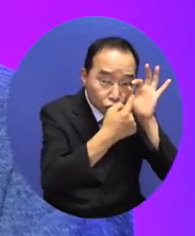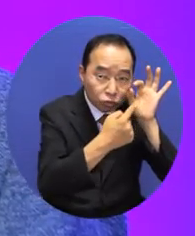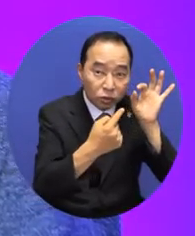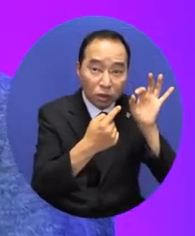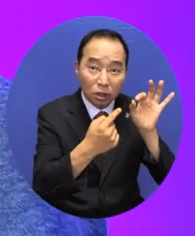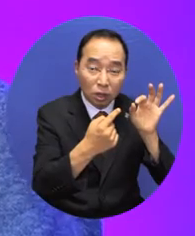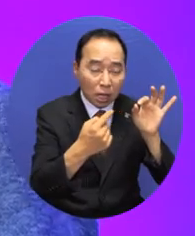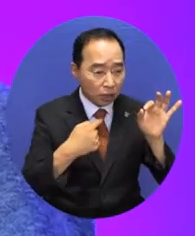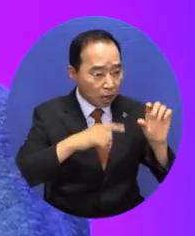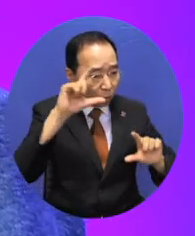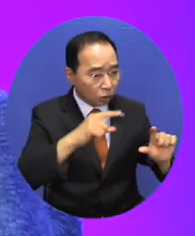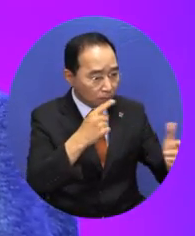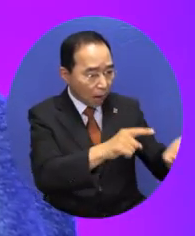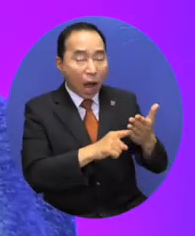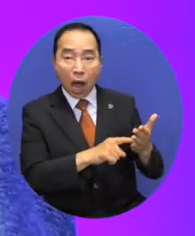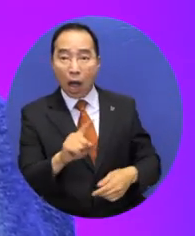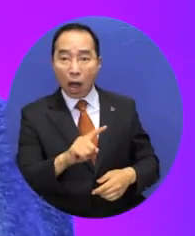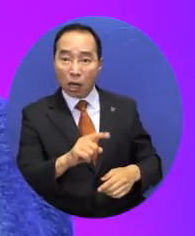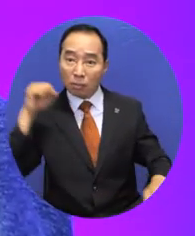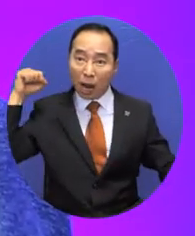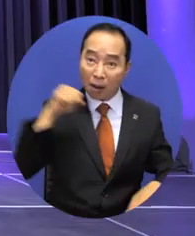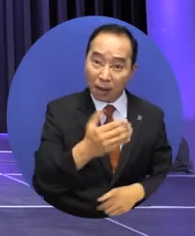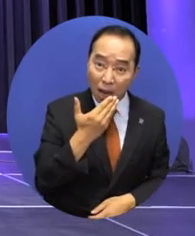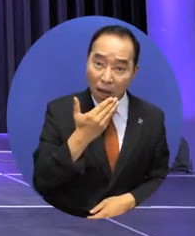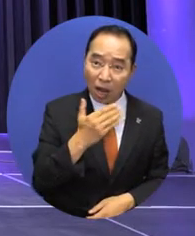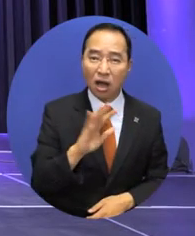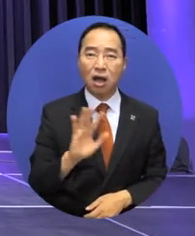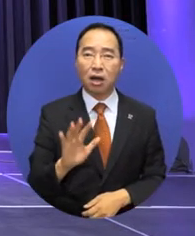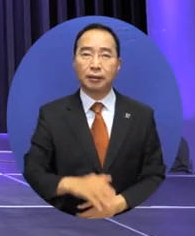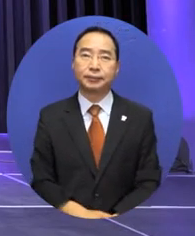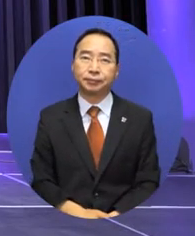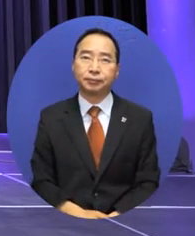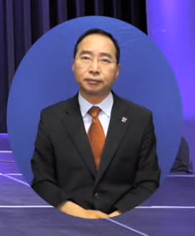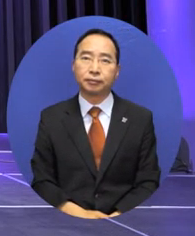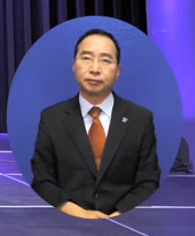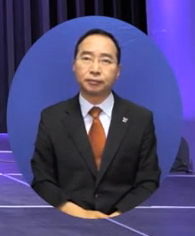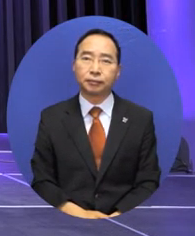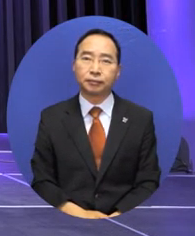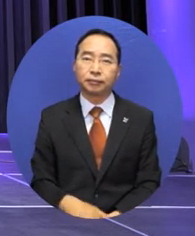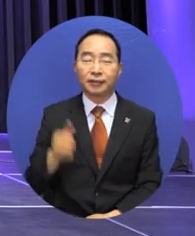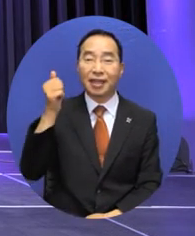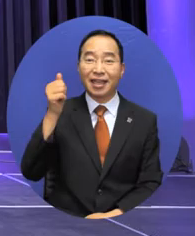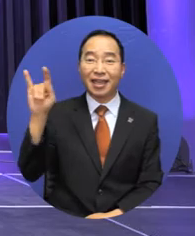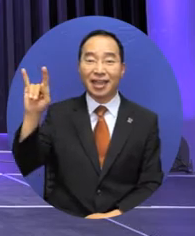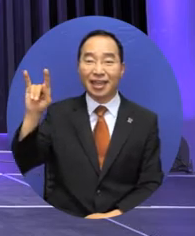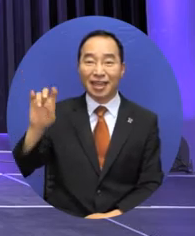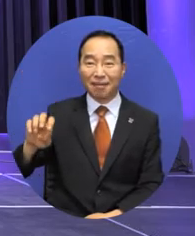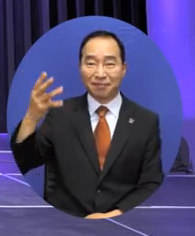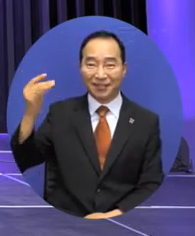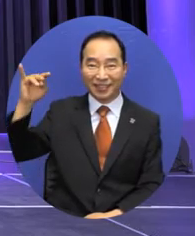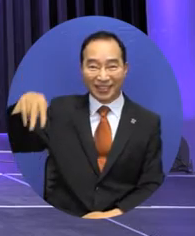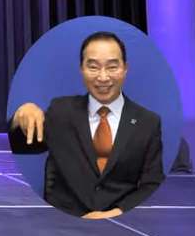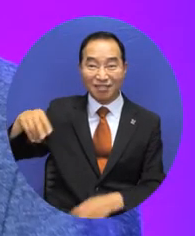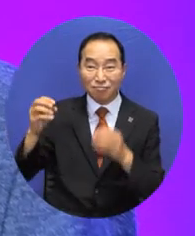자, 햄릿을 읽지 않은 사람조차도 죽느냐 사느냐 그것이 문제로다. 이 문장은 잘